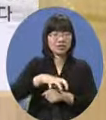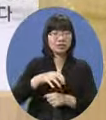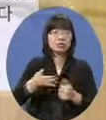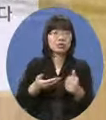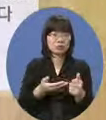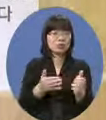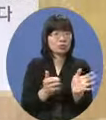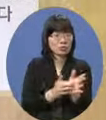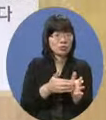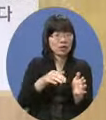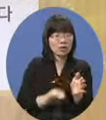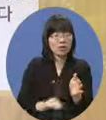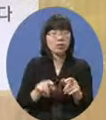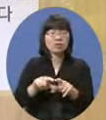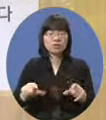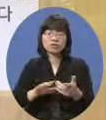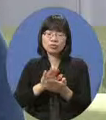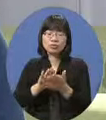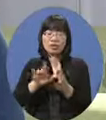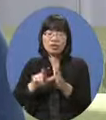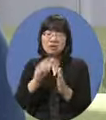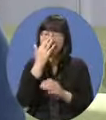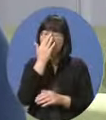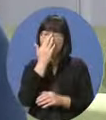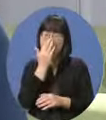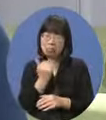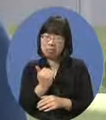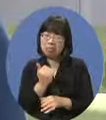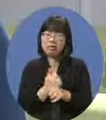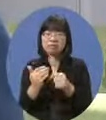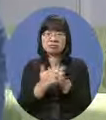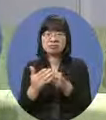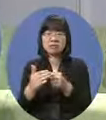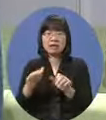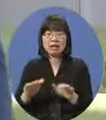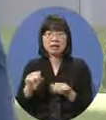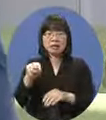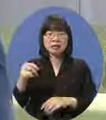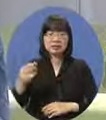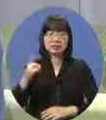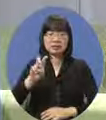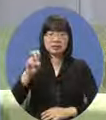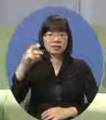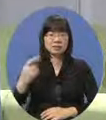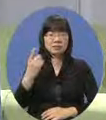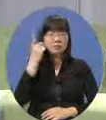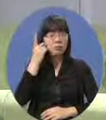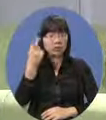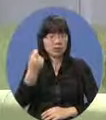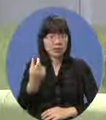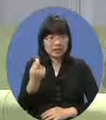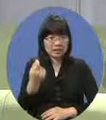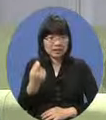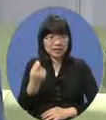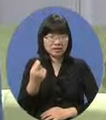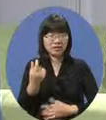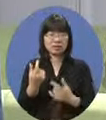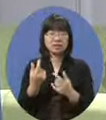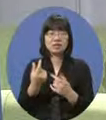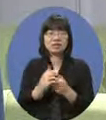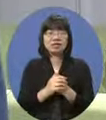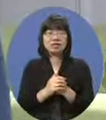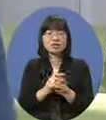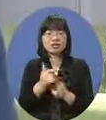제공하고 아이가 보통 놀이를 하다 보면 지루하다고 하면서 요새는 너무 스마트폰이라든지 이런 자극적인 그런 놀이감들이